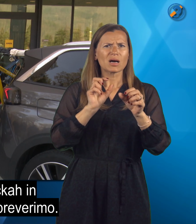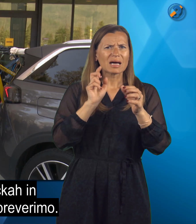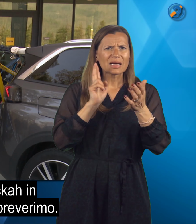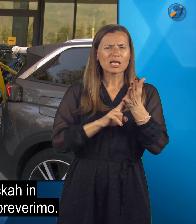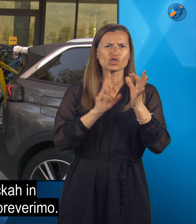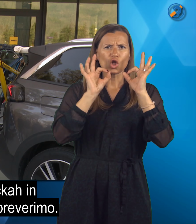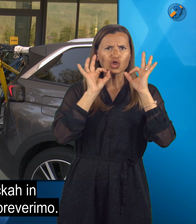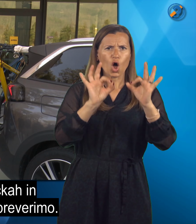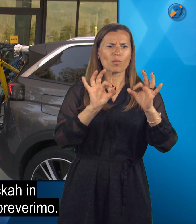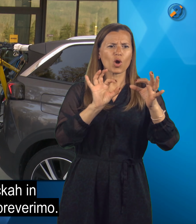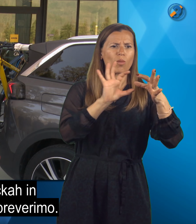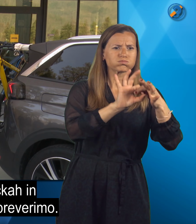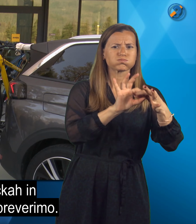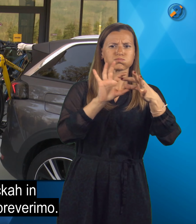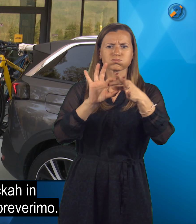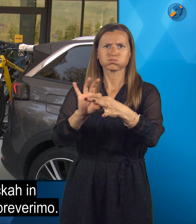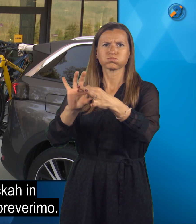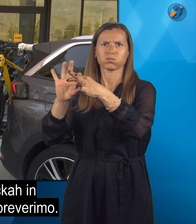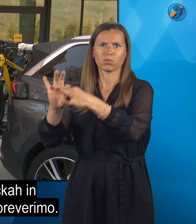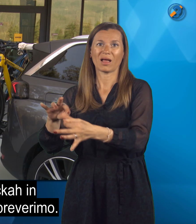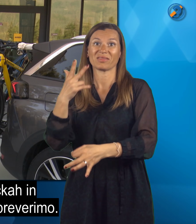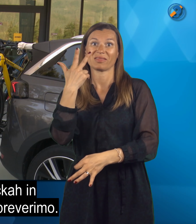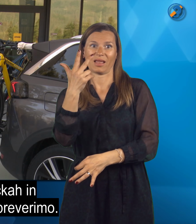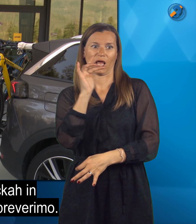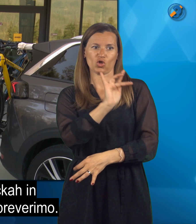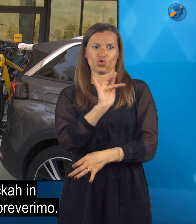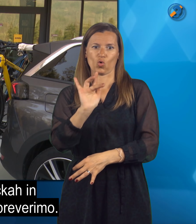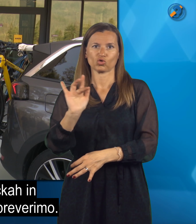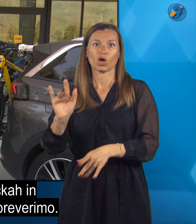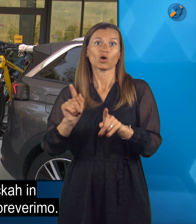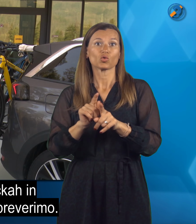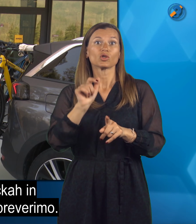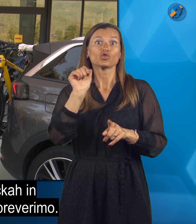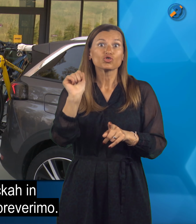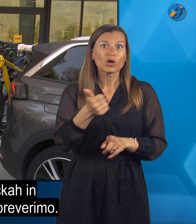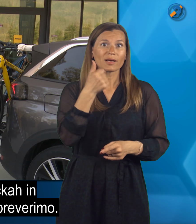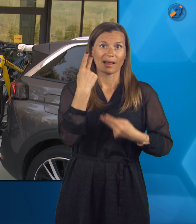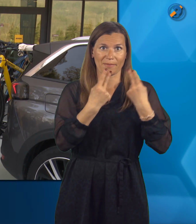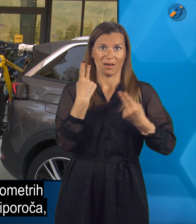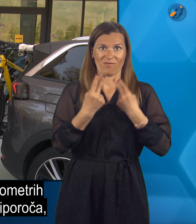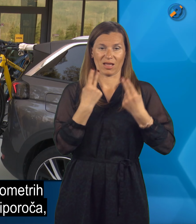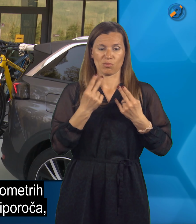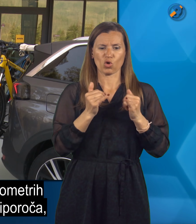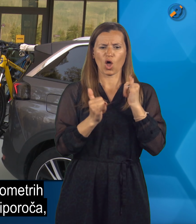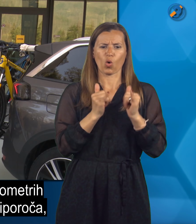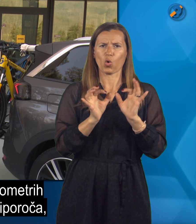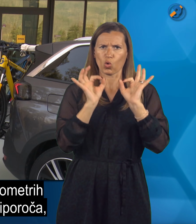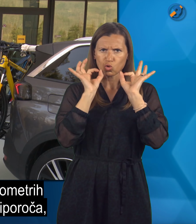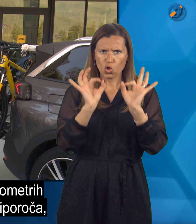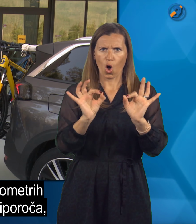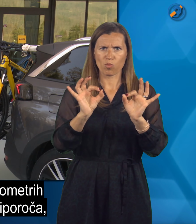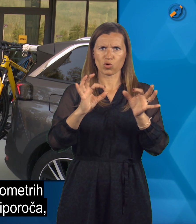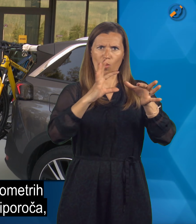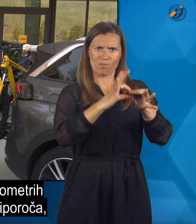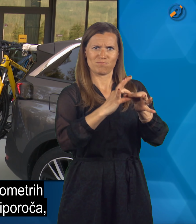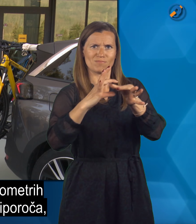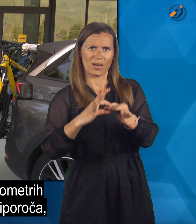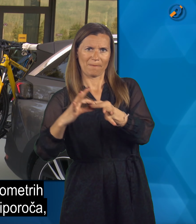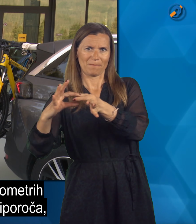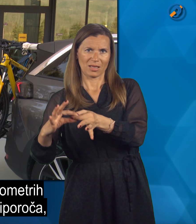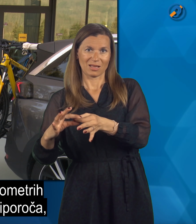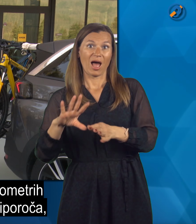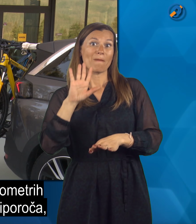res na 3 točkah in te točke tudi dobro preverimo, da so kolesa res dobro pričvrščena. Potem